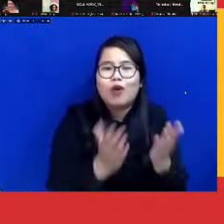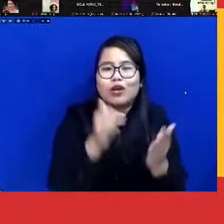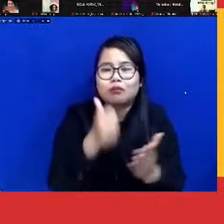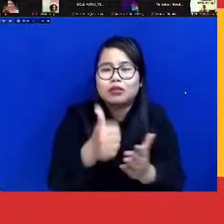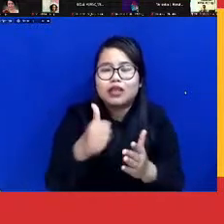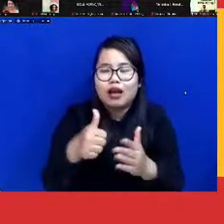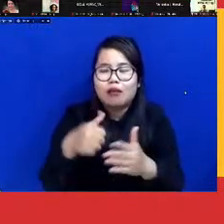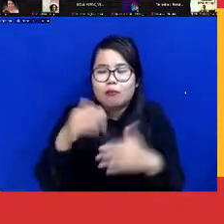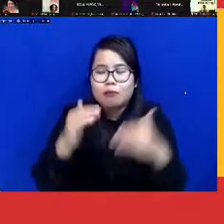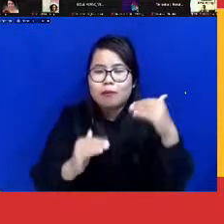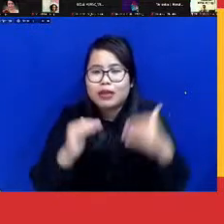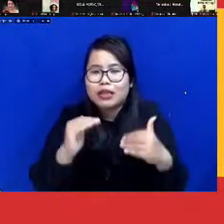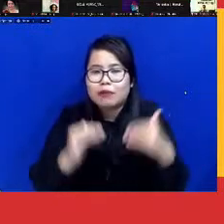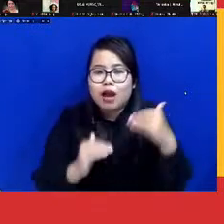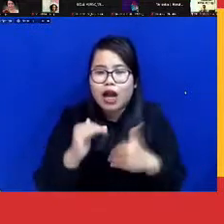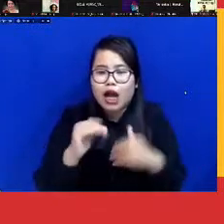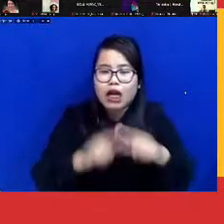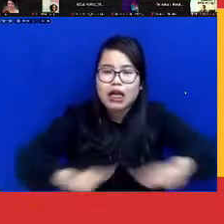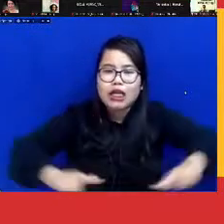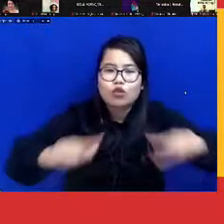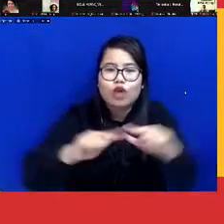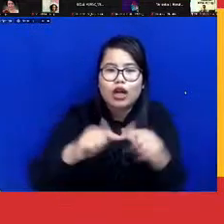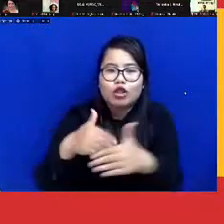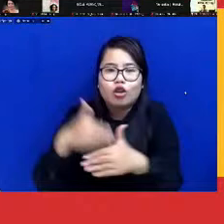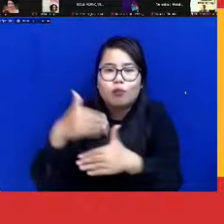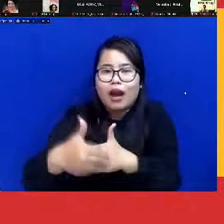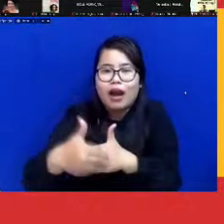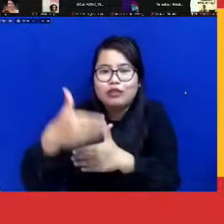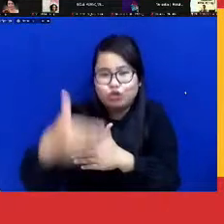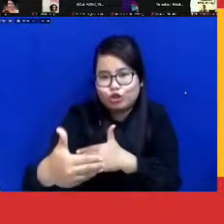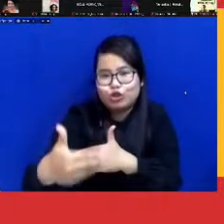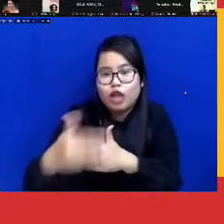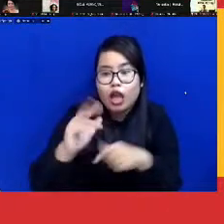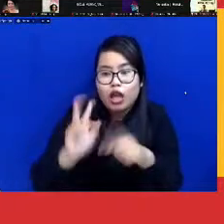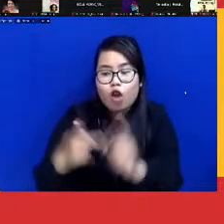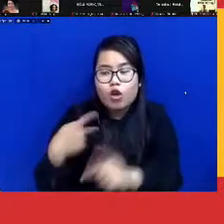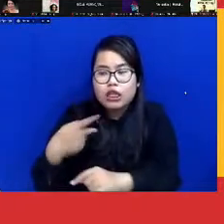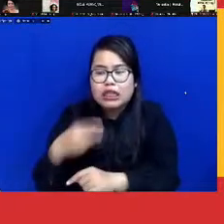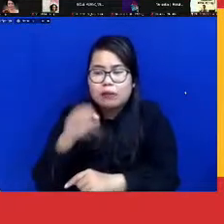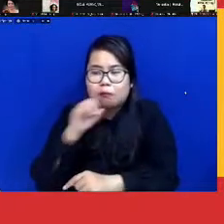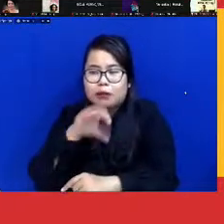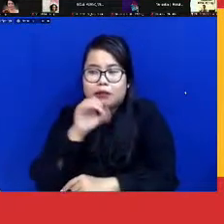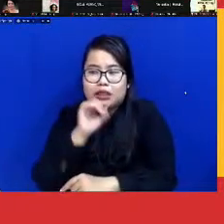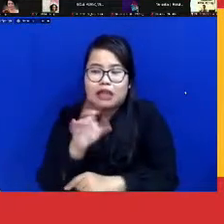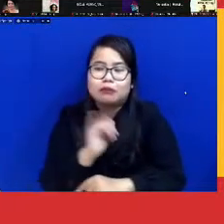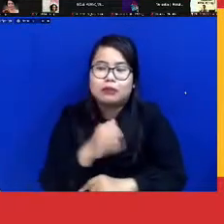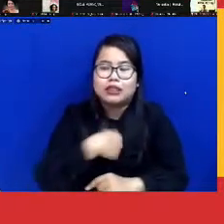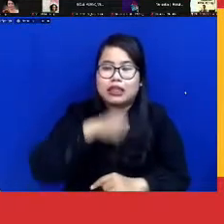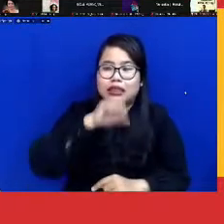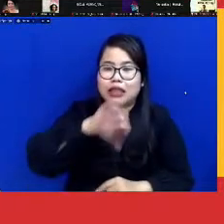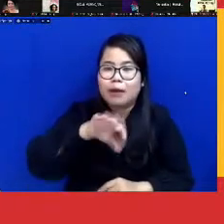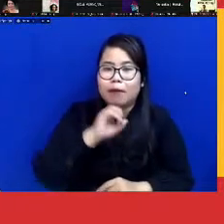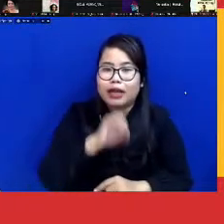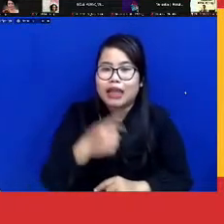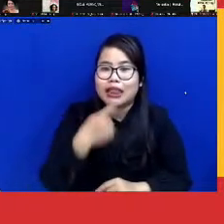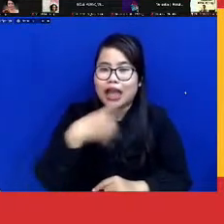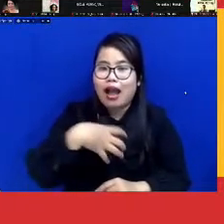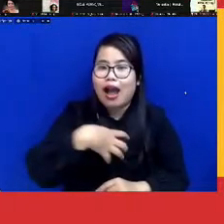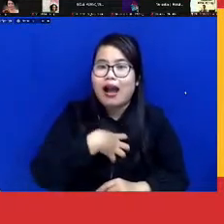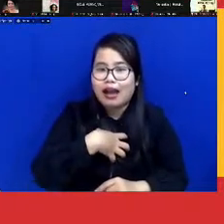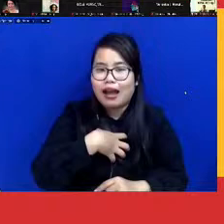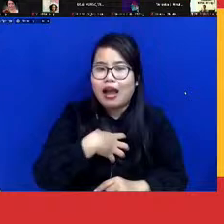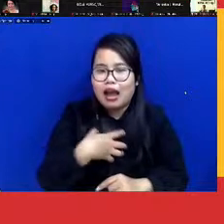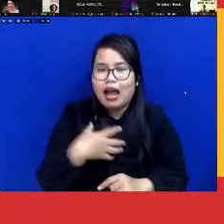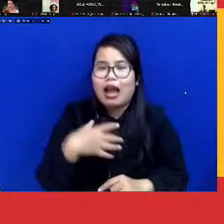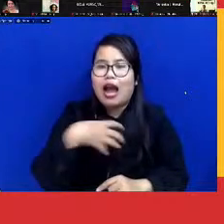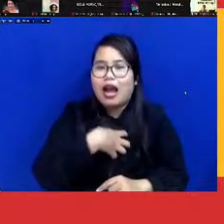mempertimbangkan tentang lingkungan dan keberlanjutan. Kalau kita berbicara, saya sampaikan tadi, hak asasi, itu